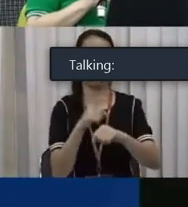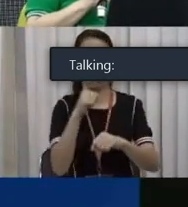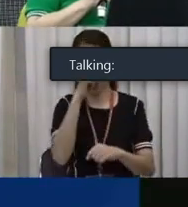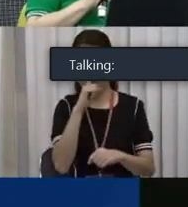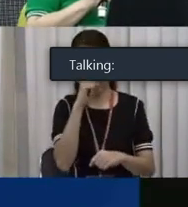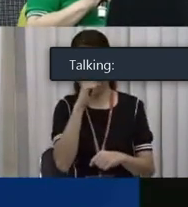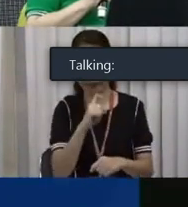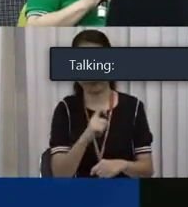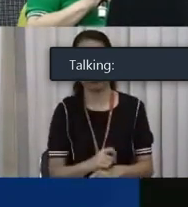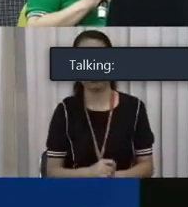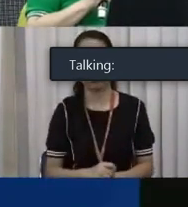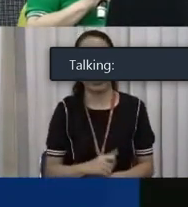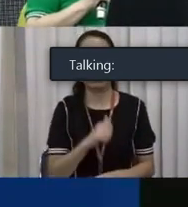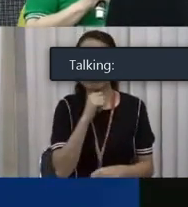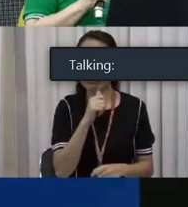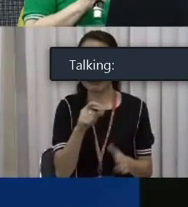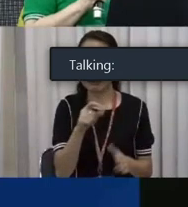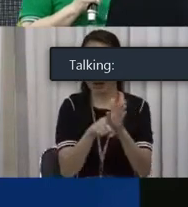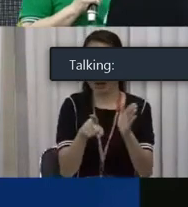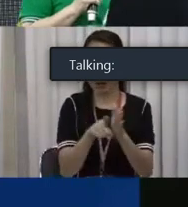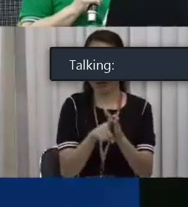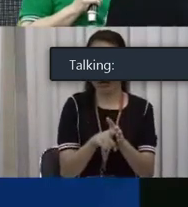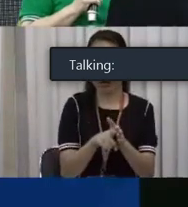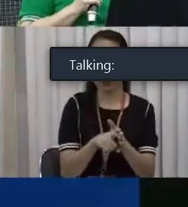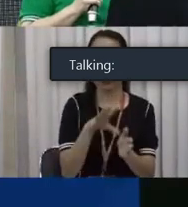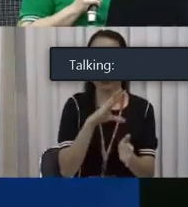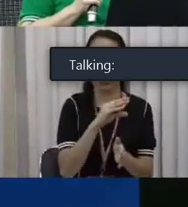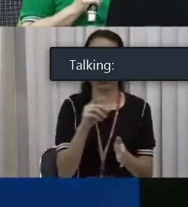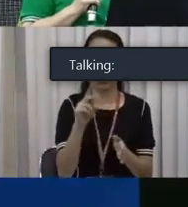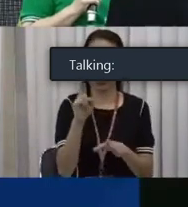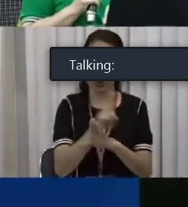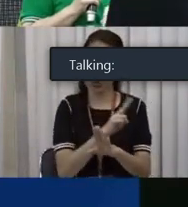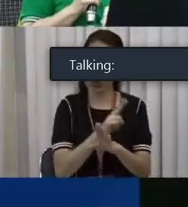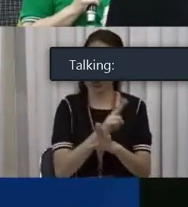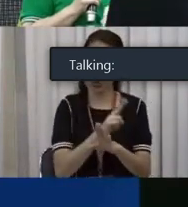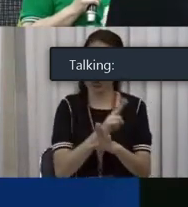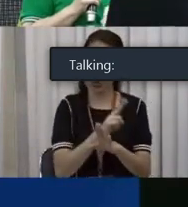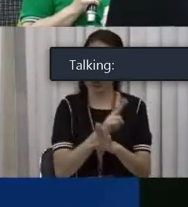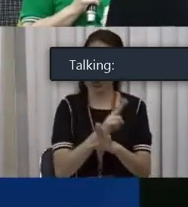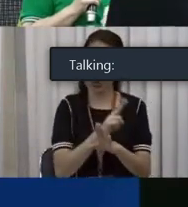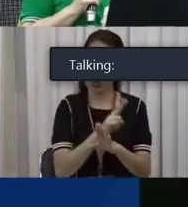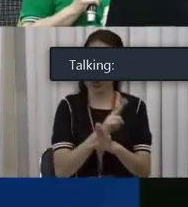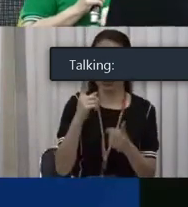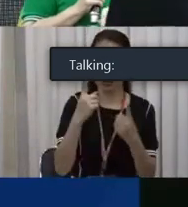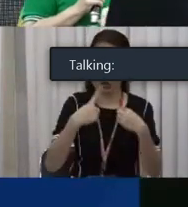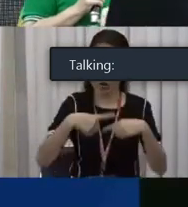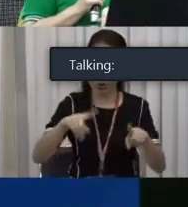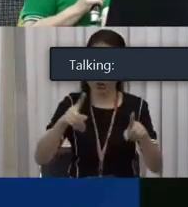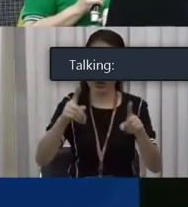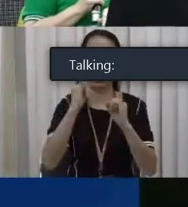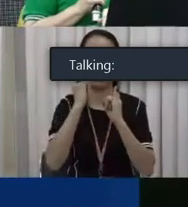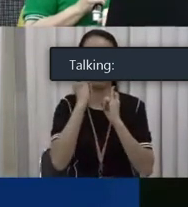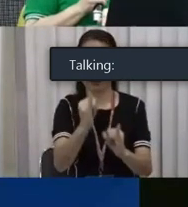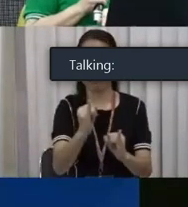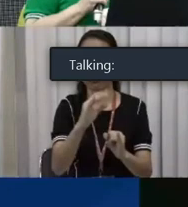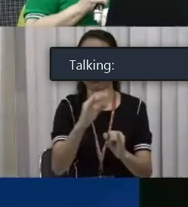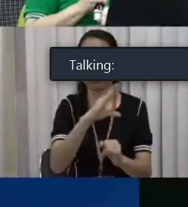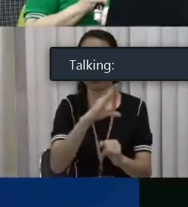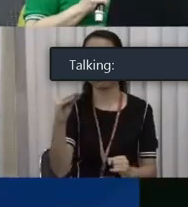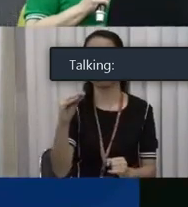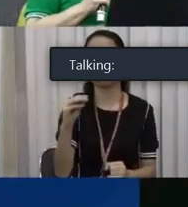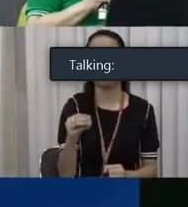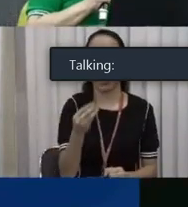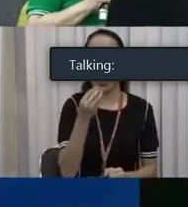So during the interview, avoid eating, chewing a gum, and using cellular phones. So after the interview,